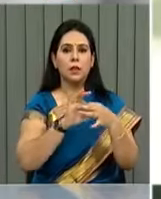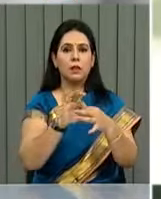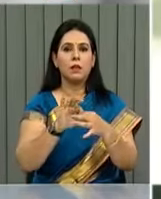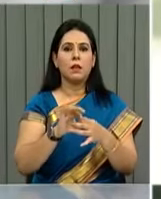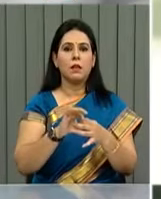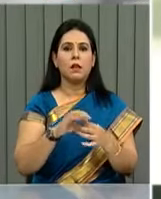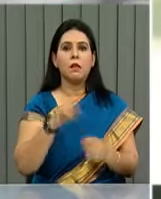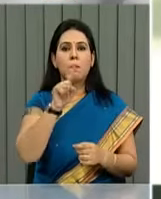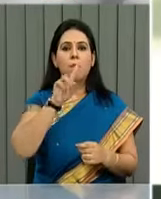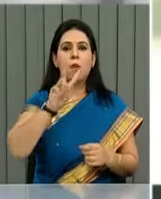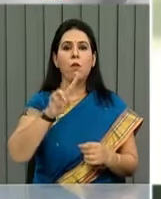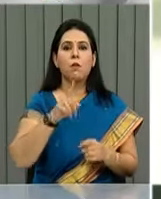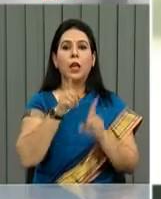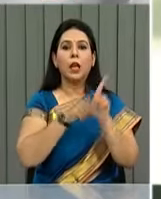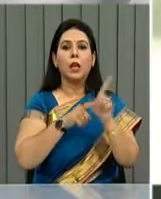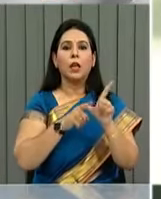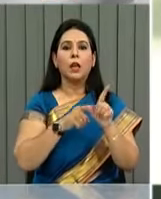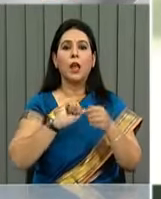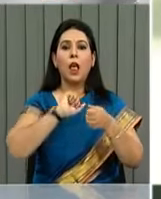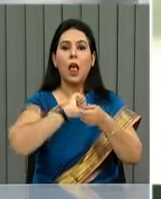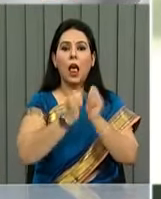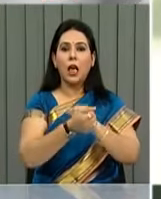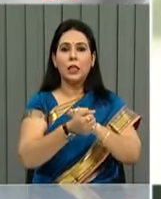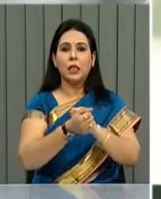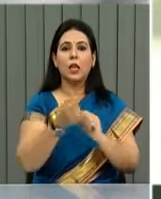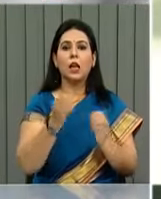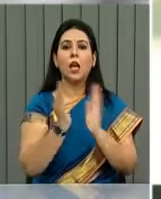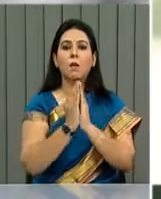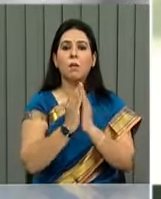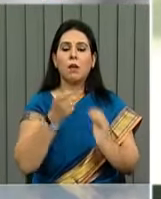कि 12 रुपए साल में आपको एक्सीडेंट इंश्योरेंस मिलेगा,